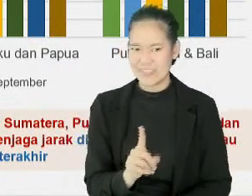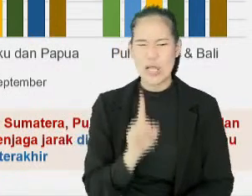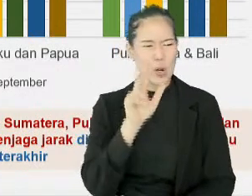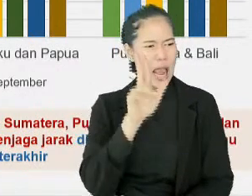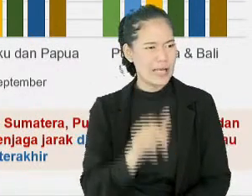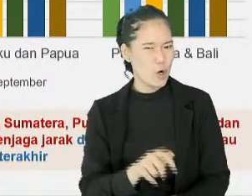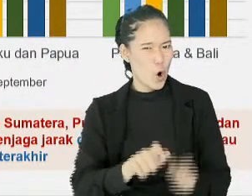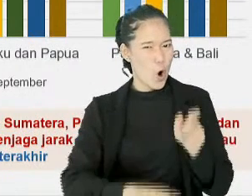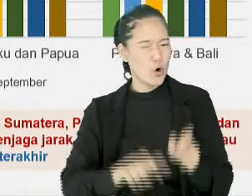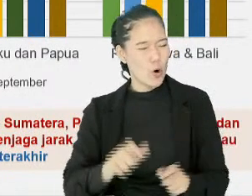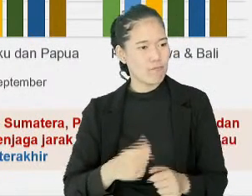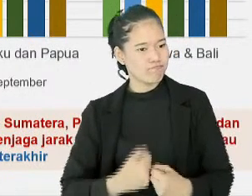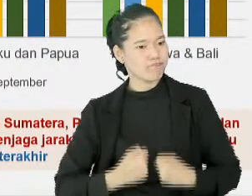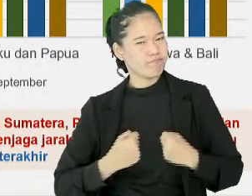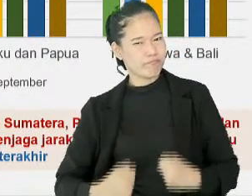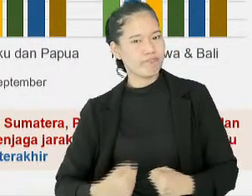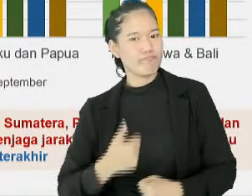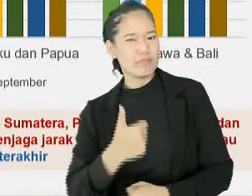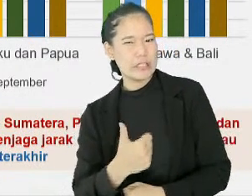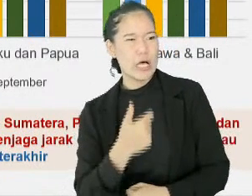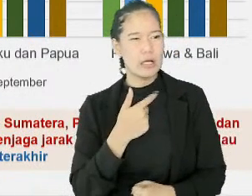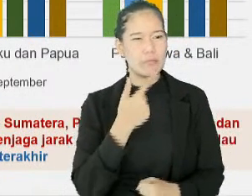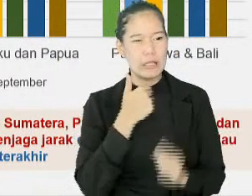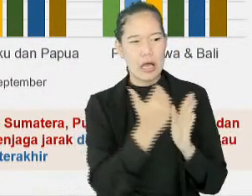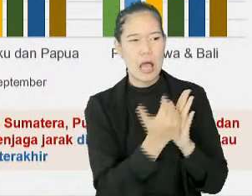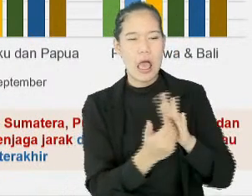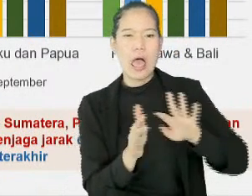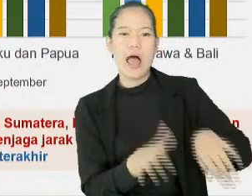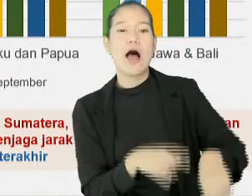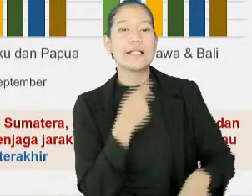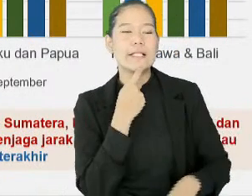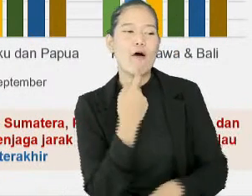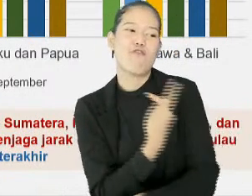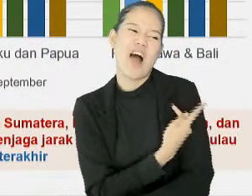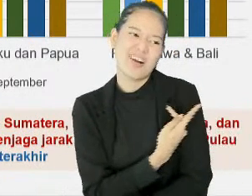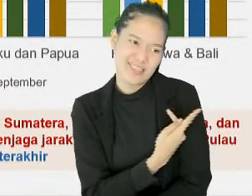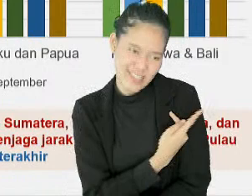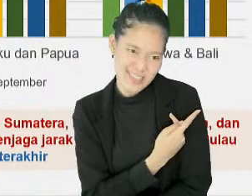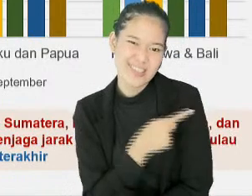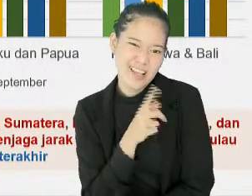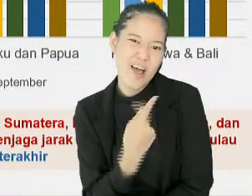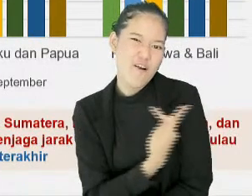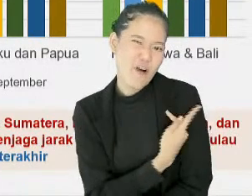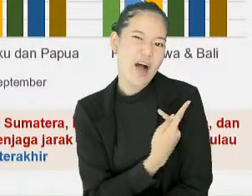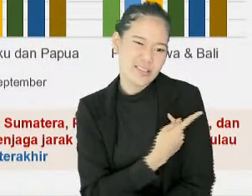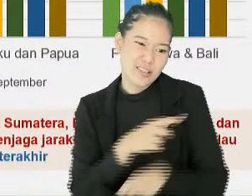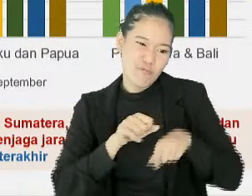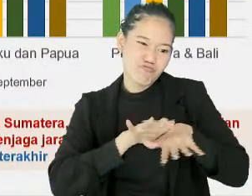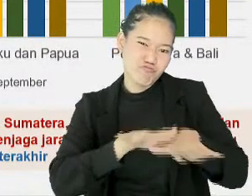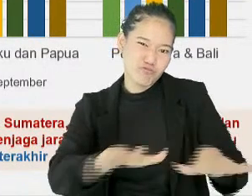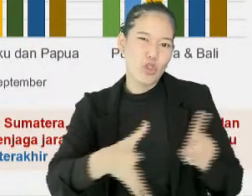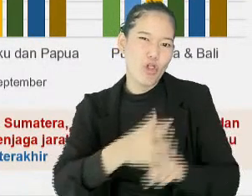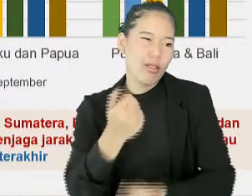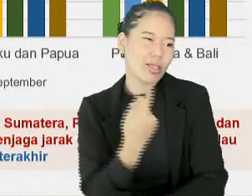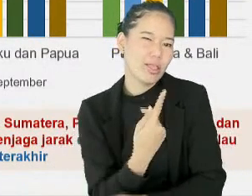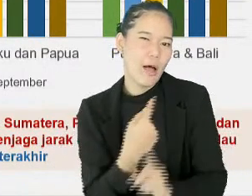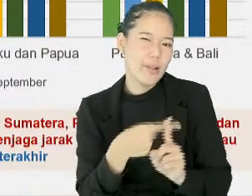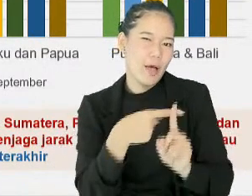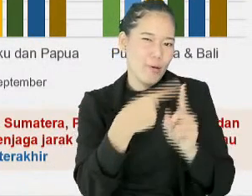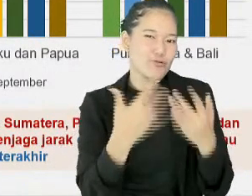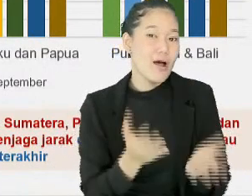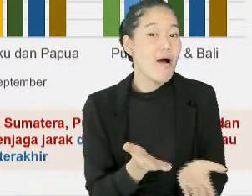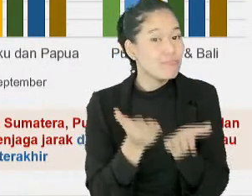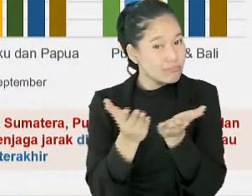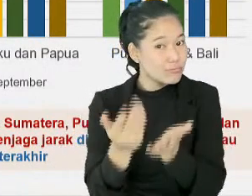yang kemudian membuat orang jadi lebih pede untuk kemudian anggaabaddau itu karena vaksinasi yang cakupannya kemudian bertambah nah